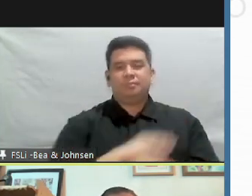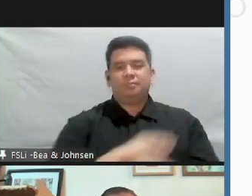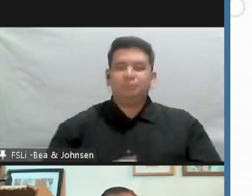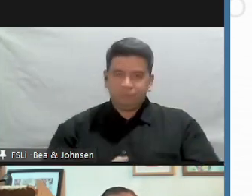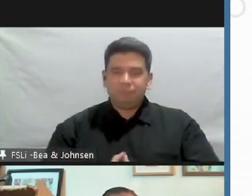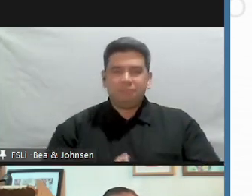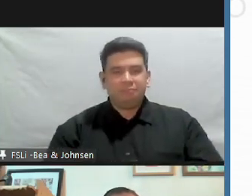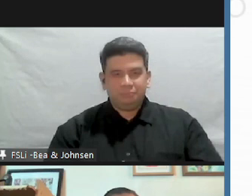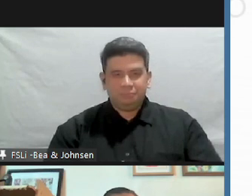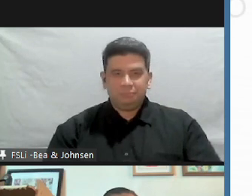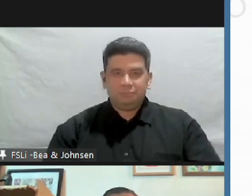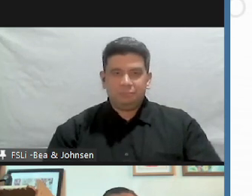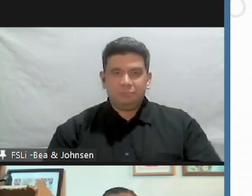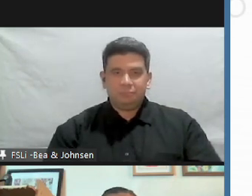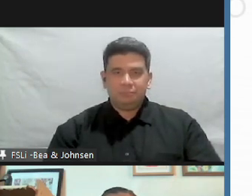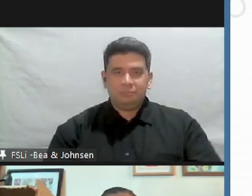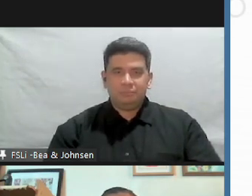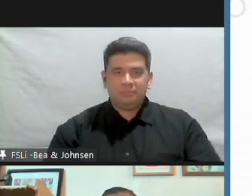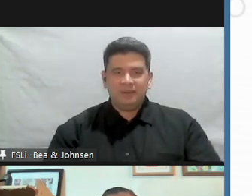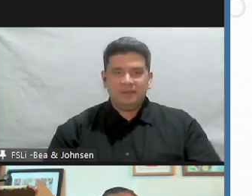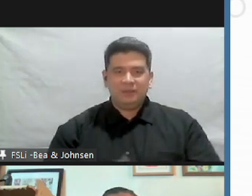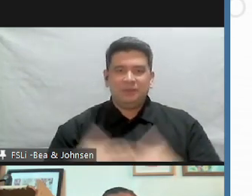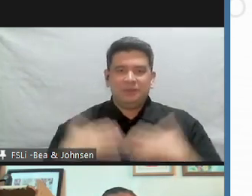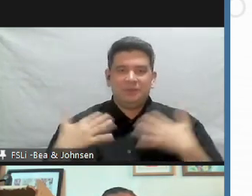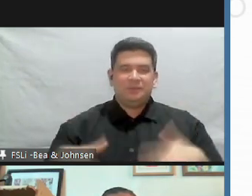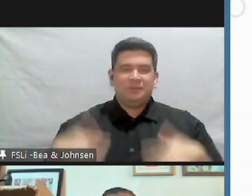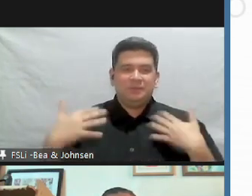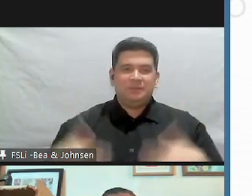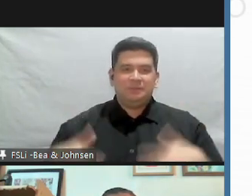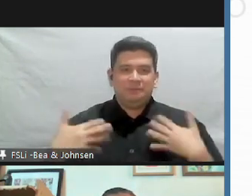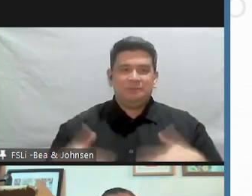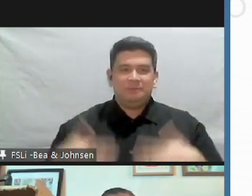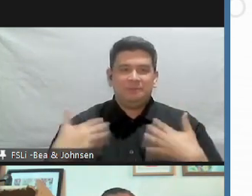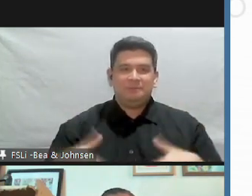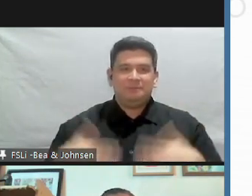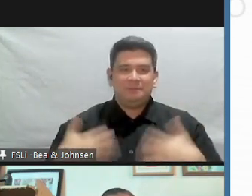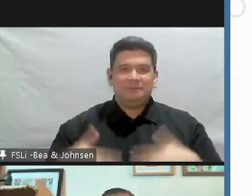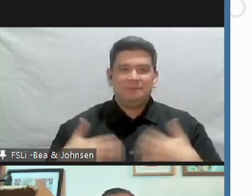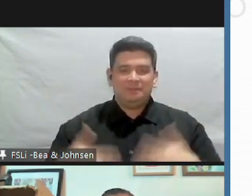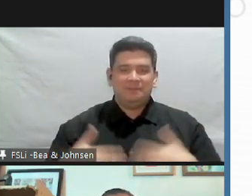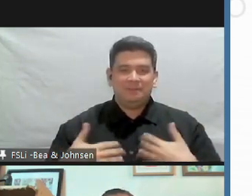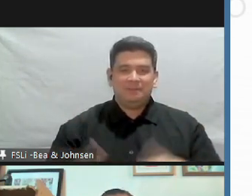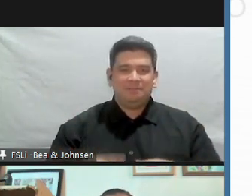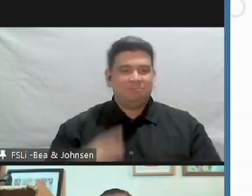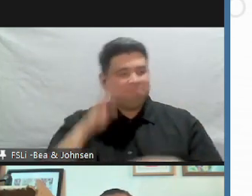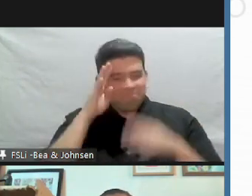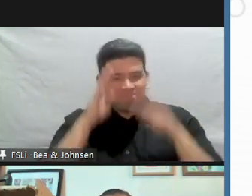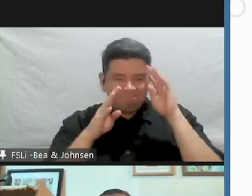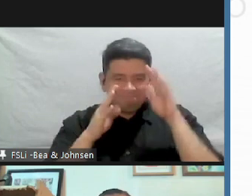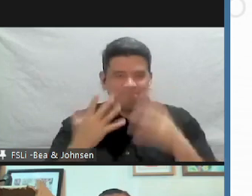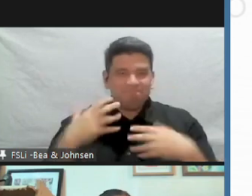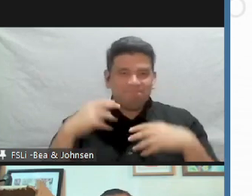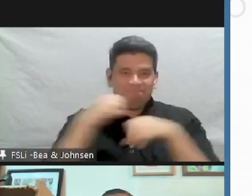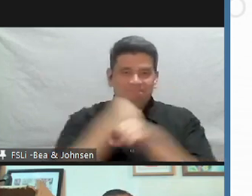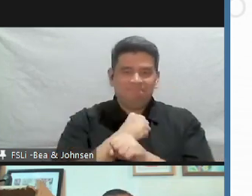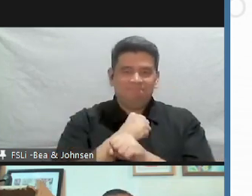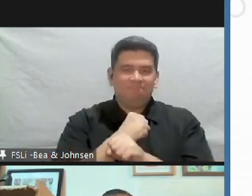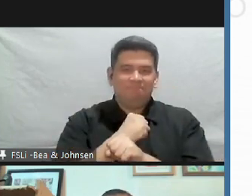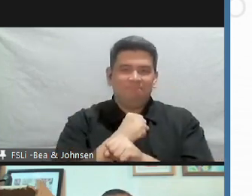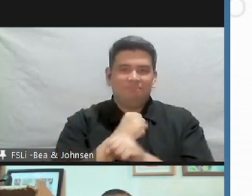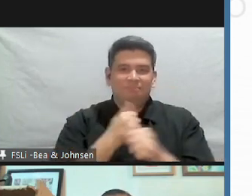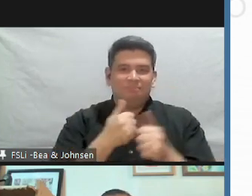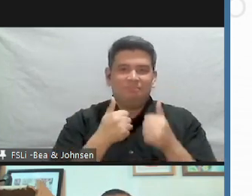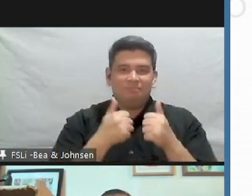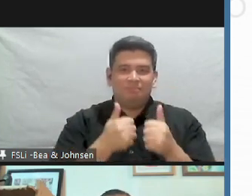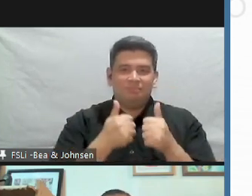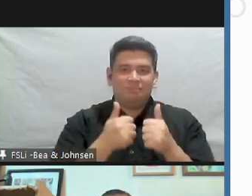Ayan, nakakatuwa naman ang iyong very innovative na pagbubuod. Salamat, May. At madaling maintindihan,